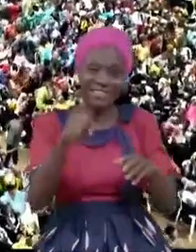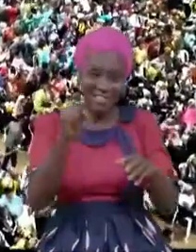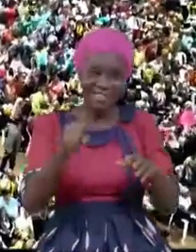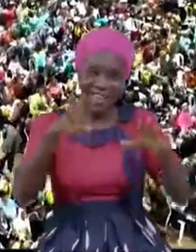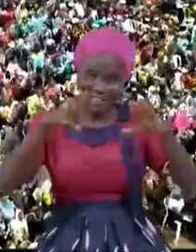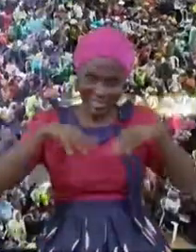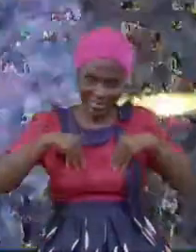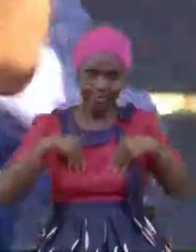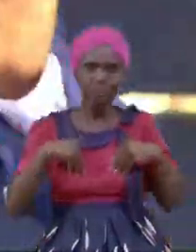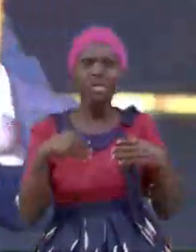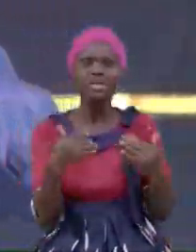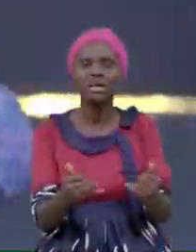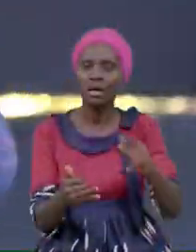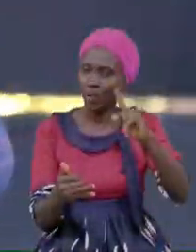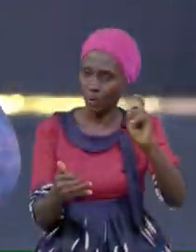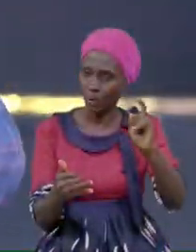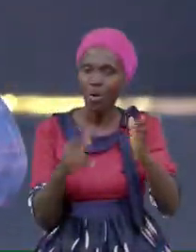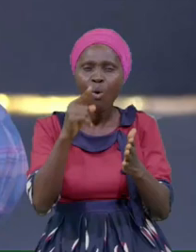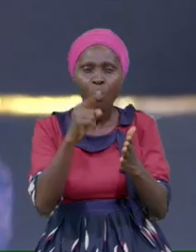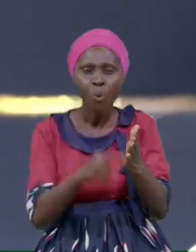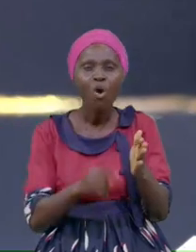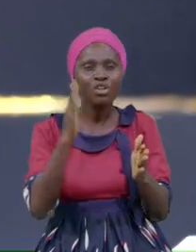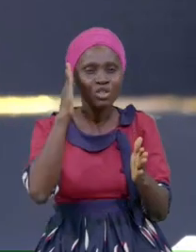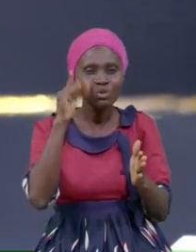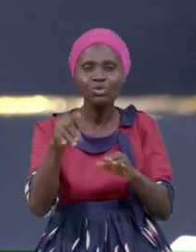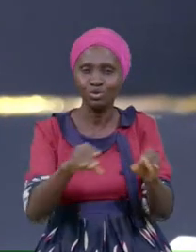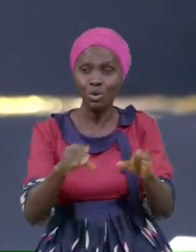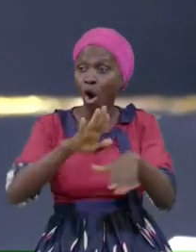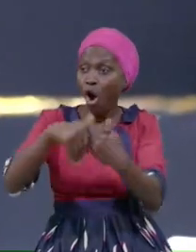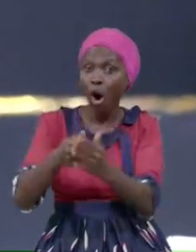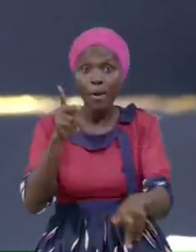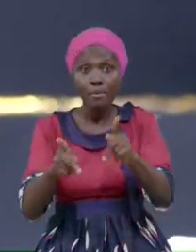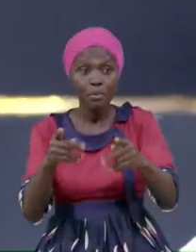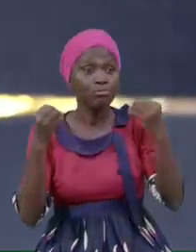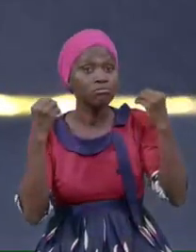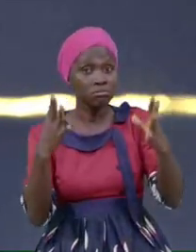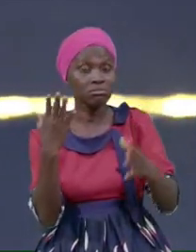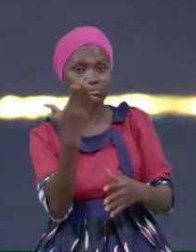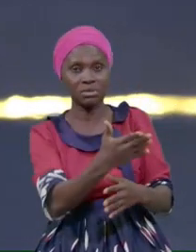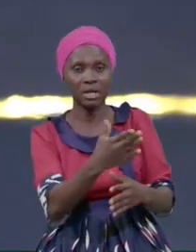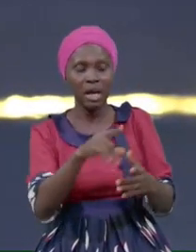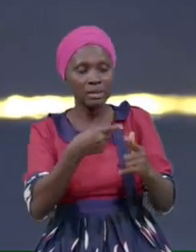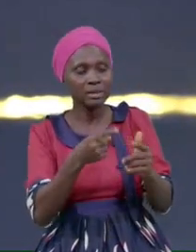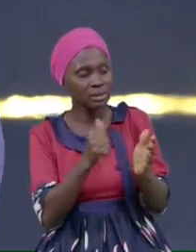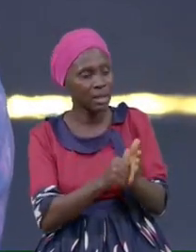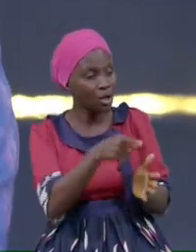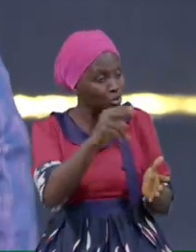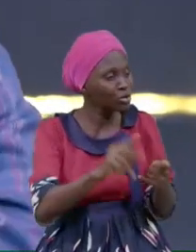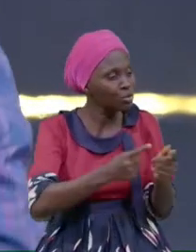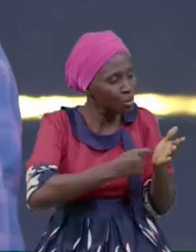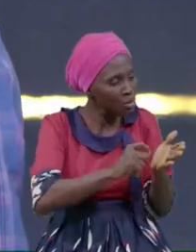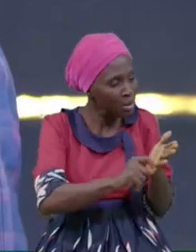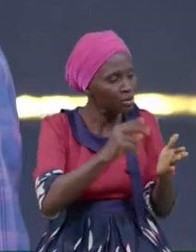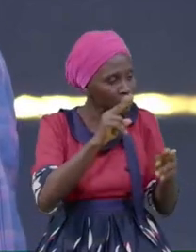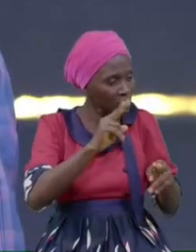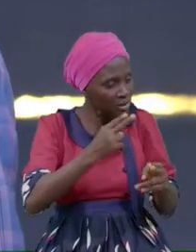Maintenant, qu'est-ce que vous faites? Tout le monde est rassemblé là. Et il dit, je dois maintenant prendre les noms. Et je vais